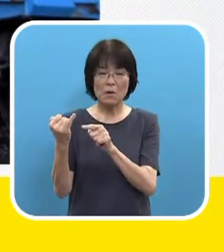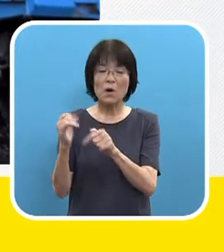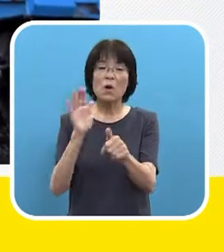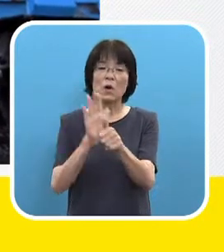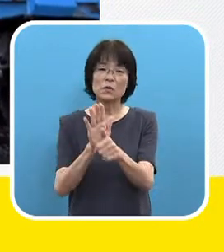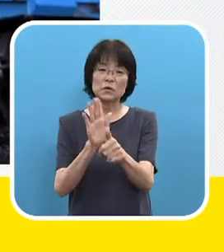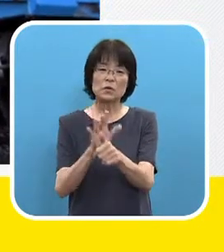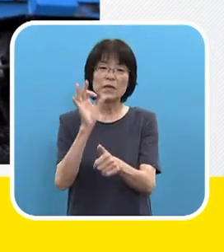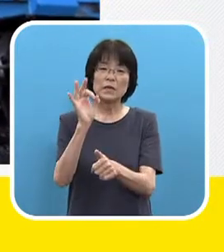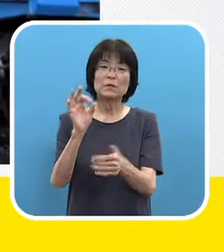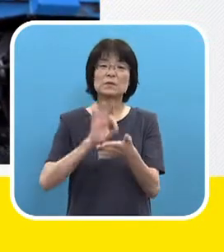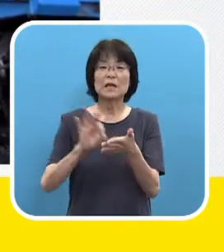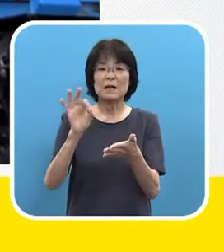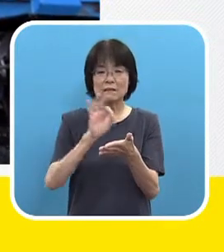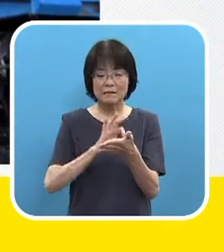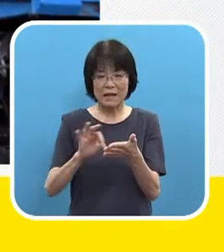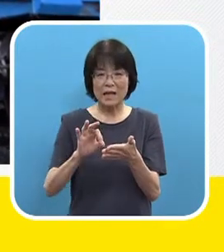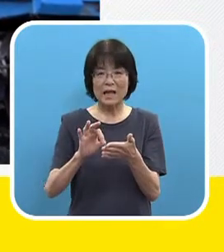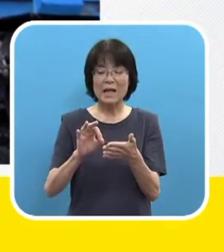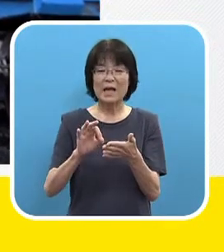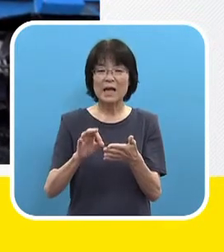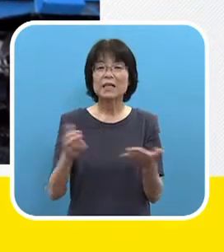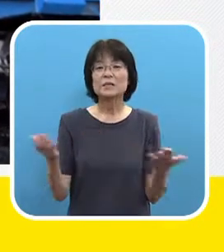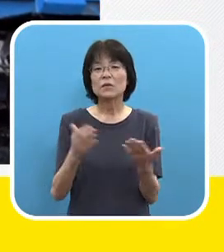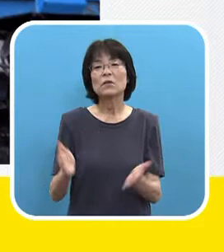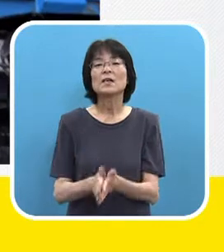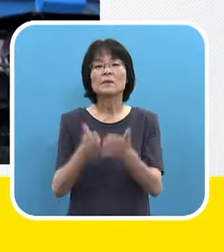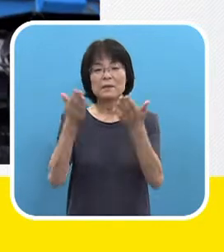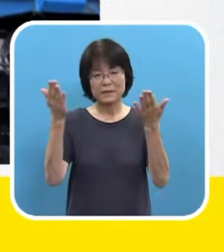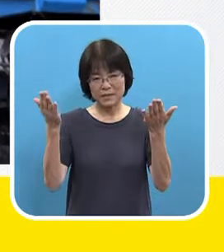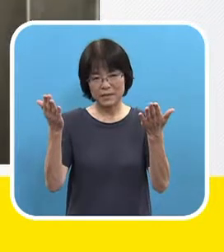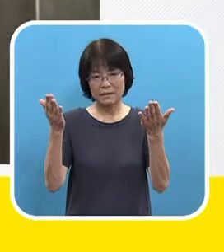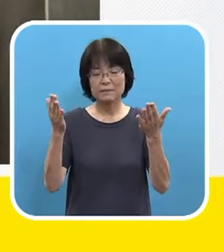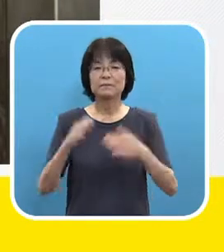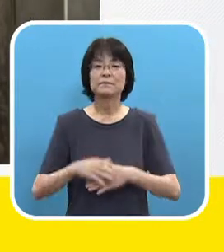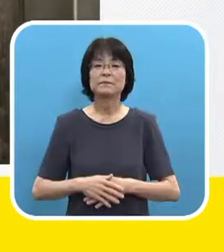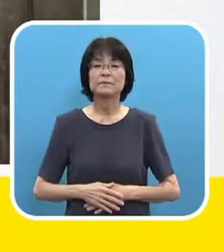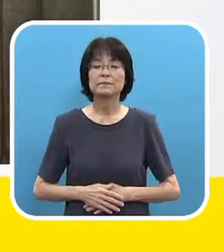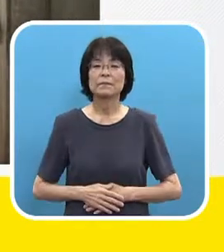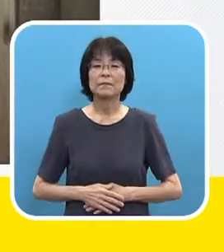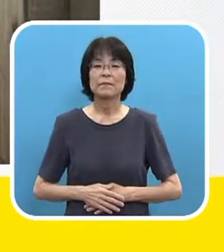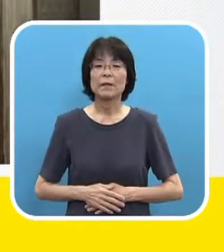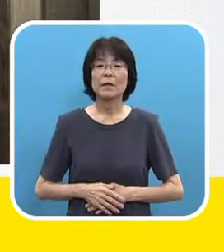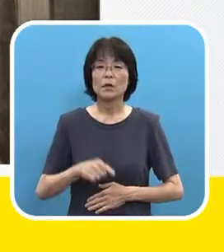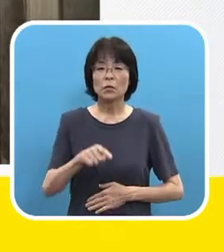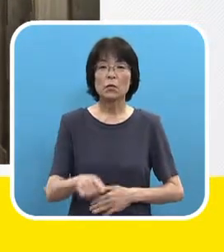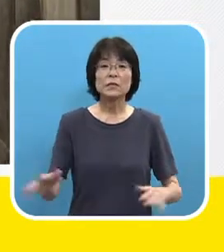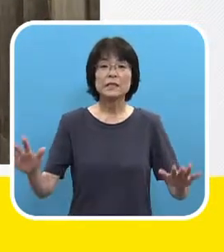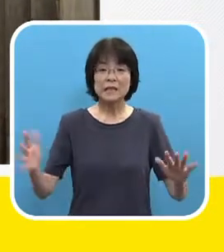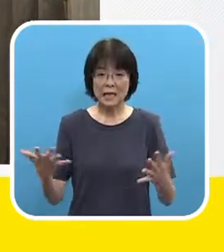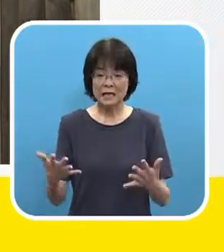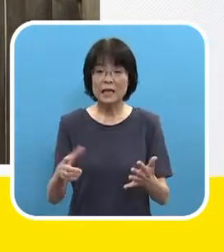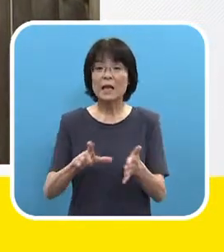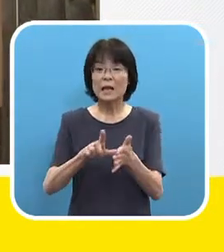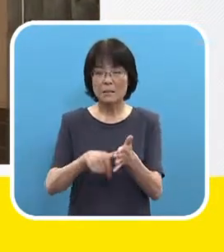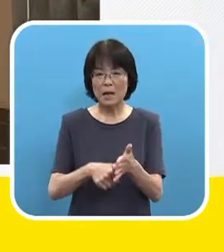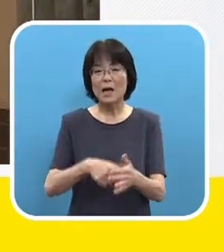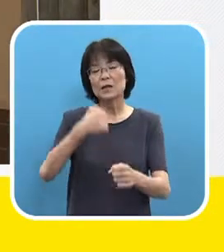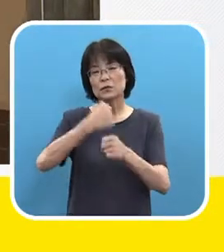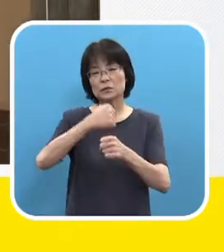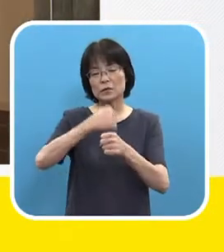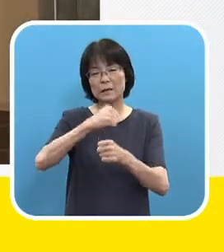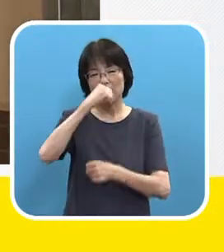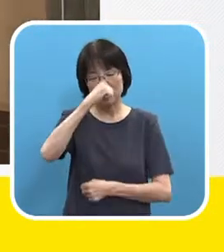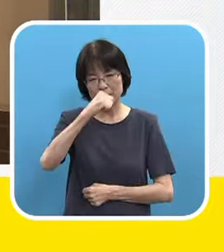の県の補助金を活用して起業したそうです。 なければ作ればいいっていう